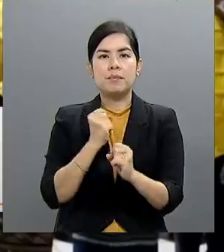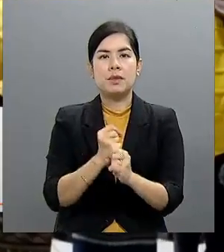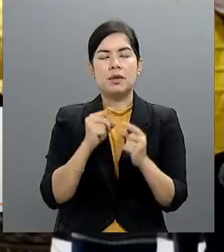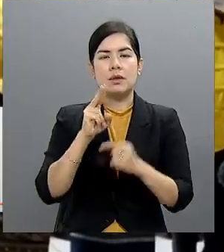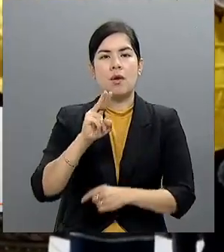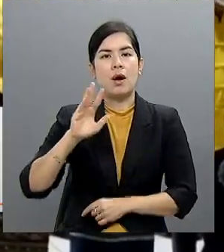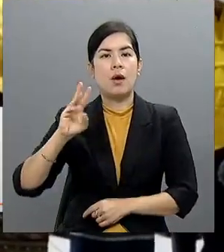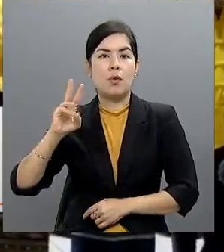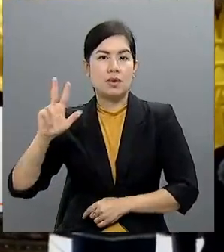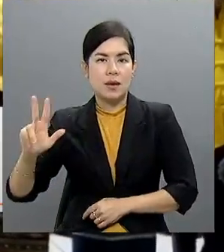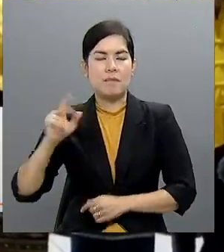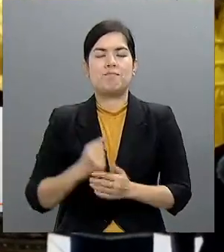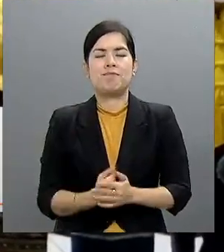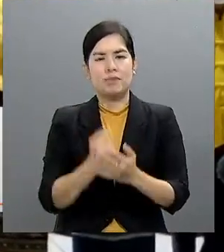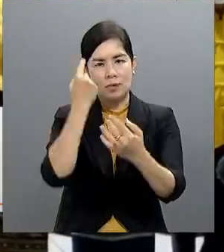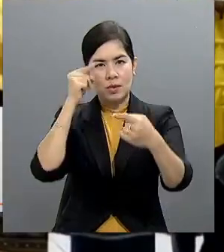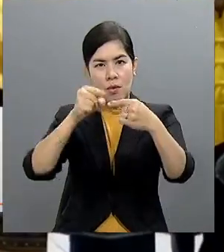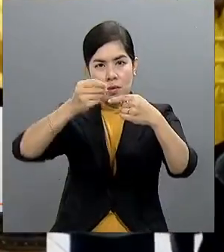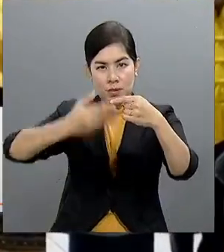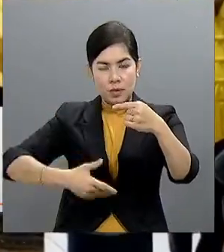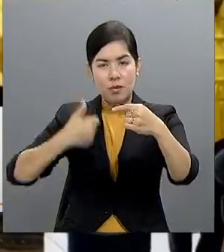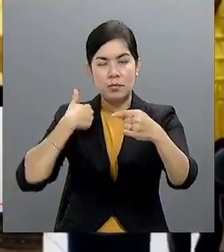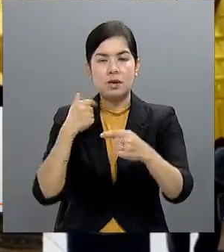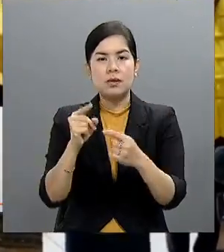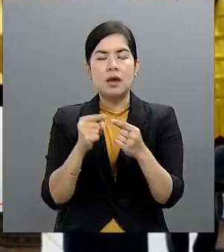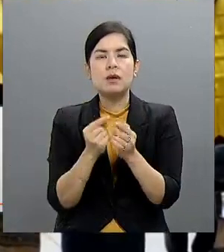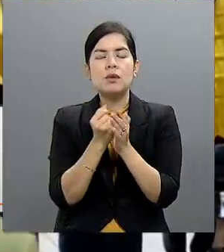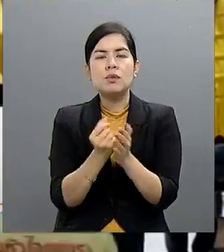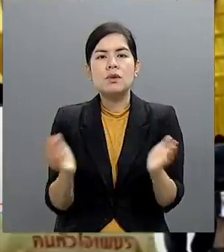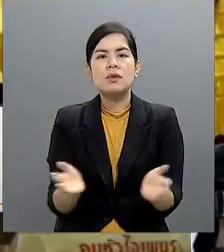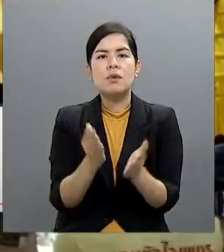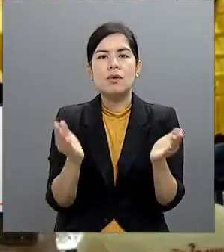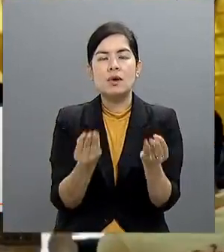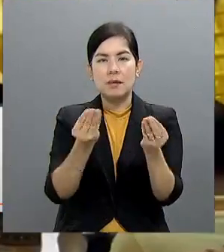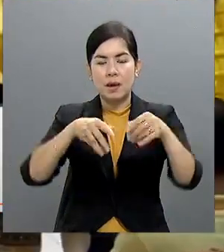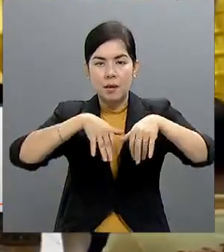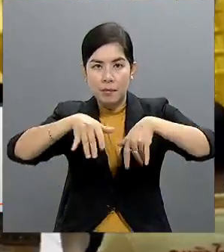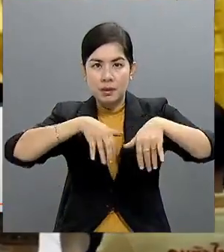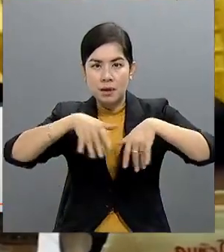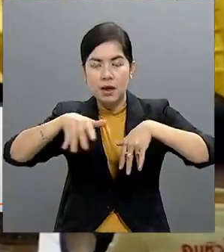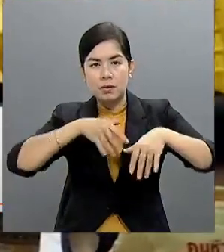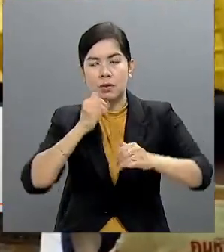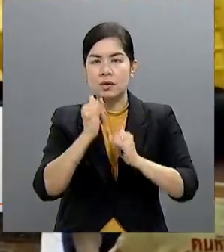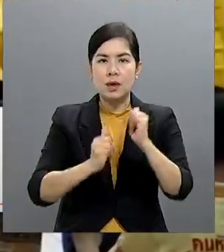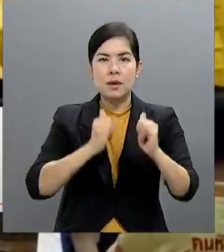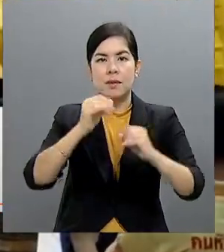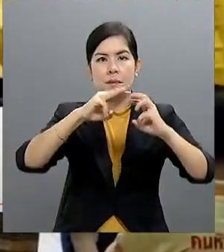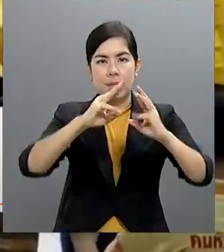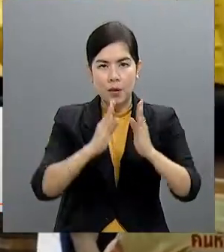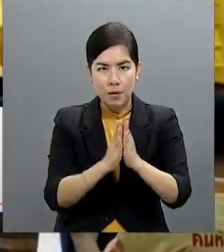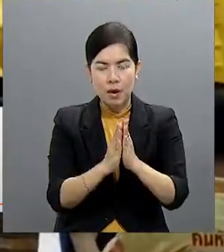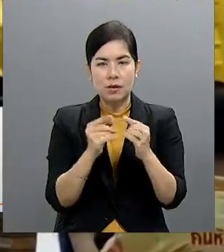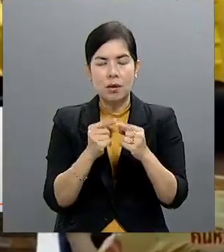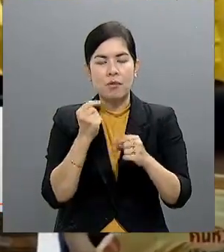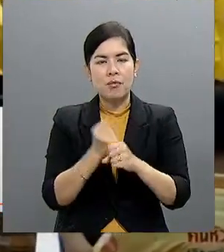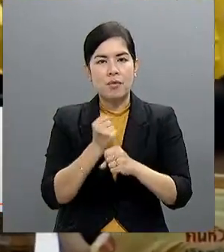ยมีวัตถุประสงค์ที่จะส่งเสริมให้พระพุทธศาสนิกชนเนี่ยนะคะได้เข้าวัดปฏิบัติธรรมบำเพ็ญศาสนกิจชำระจิตใจ